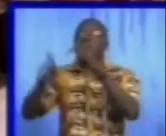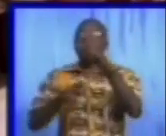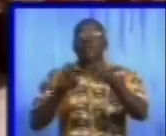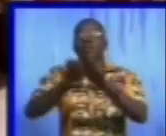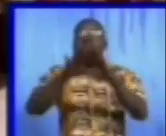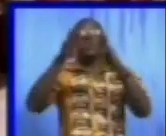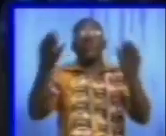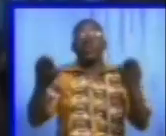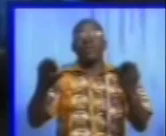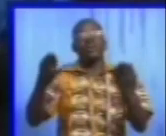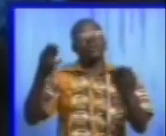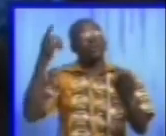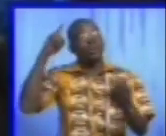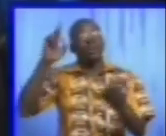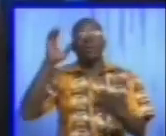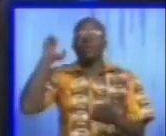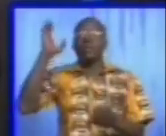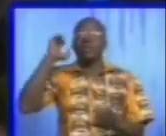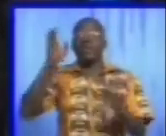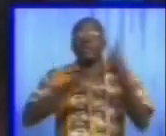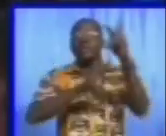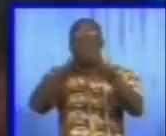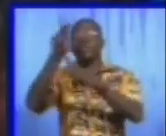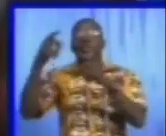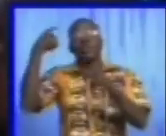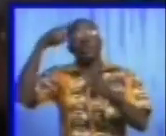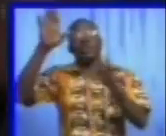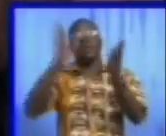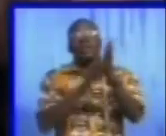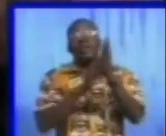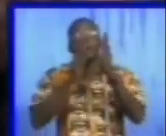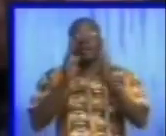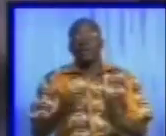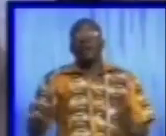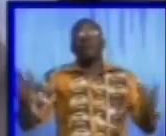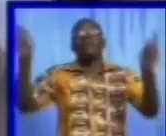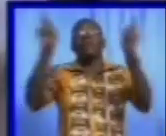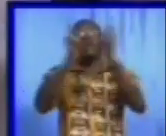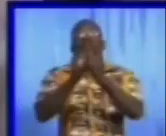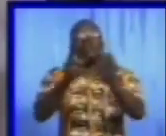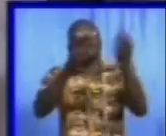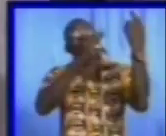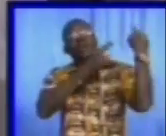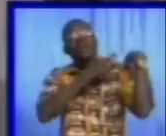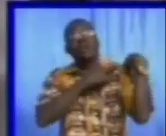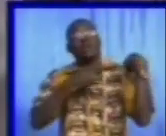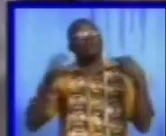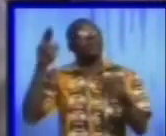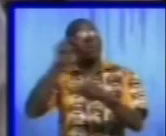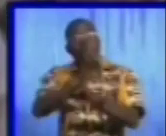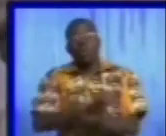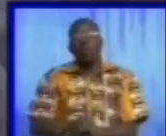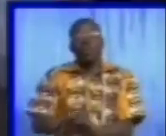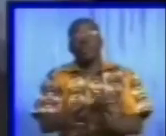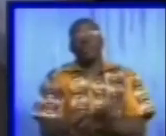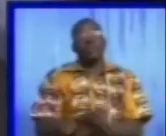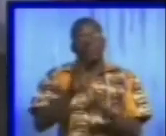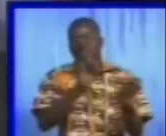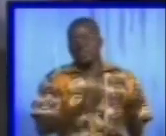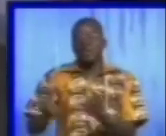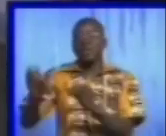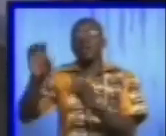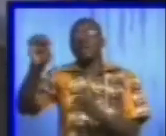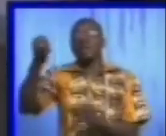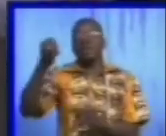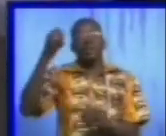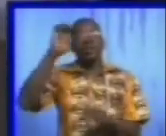lancement de la campagne, des conférences publiques à l'intention des élèves, de même que des rencontres avec les responsables coutumiers et religieux de la région, ont été organisées. Le